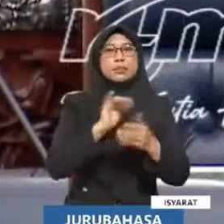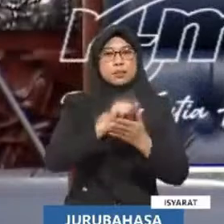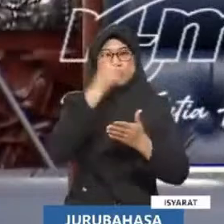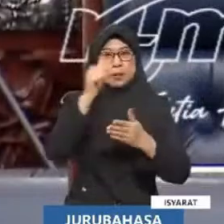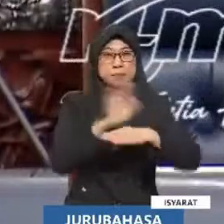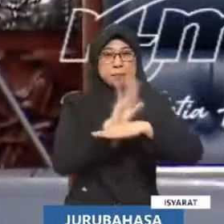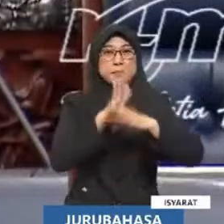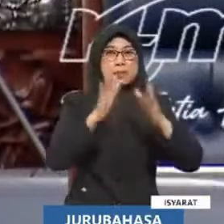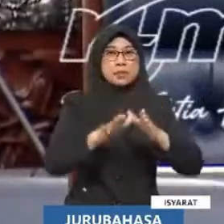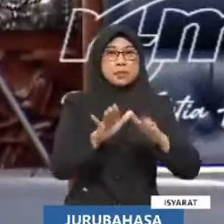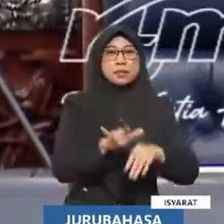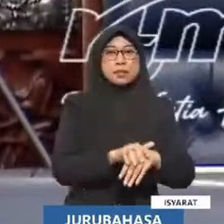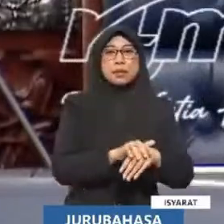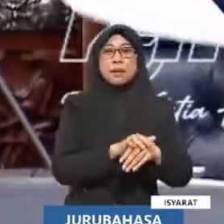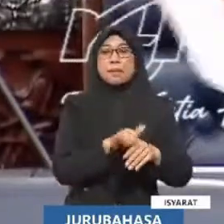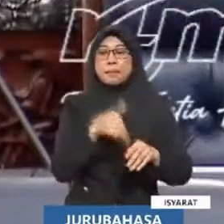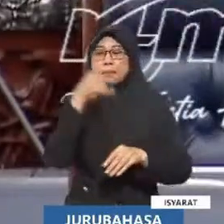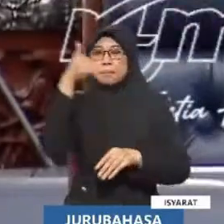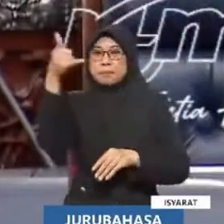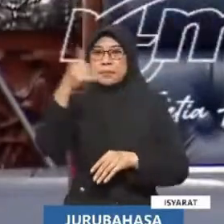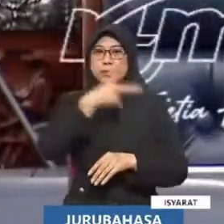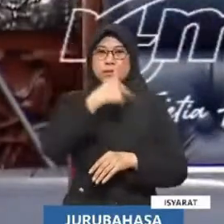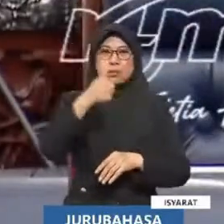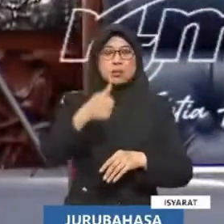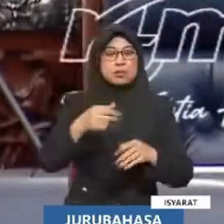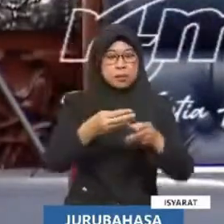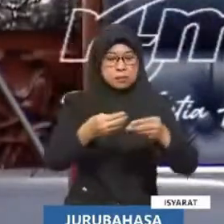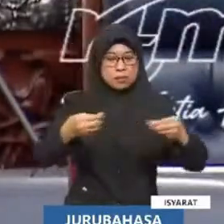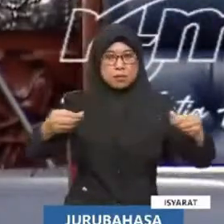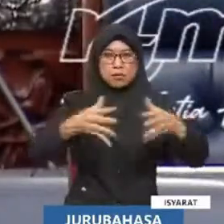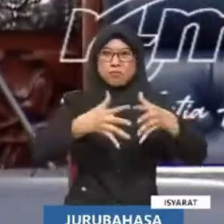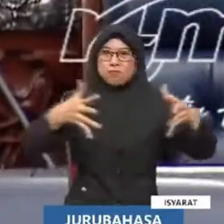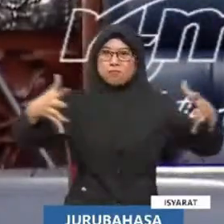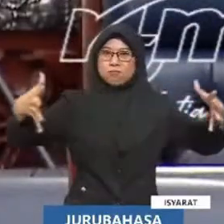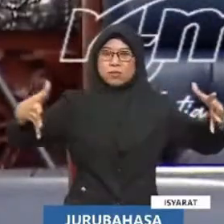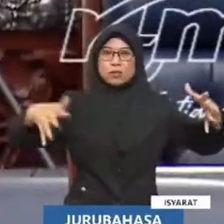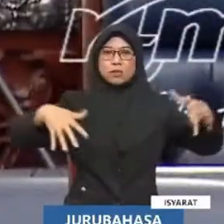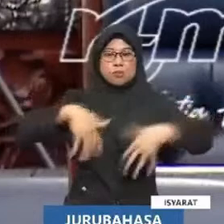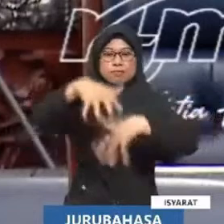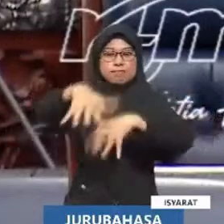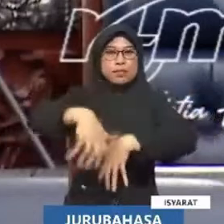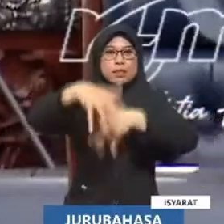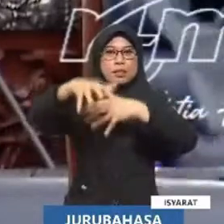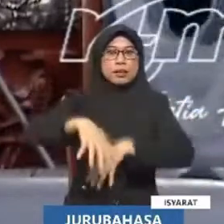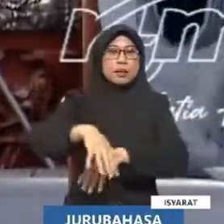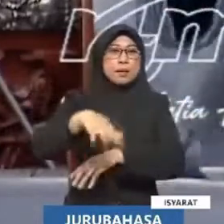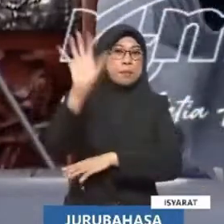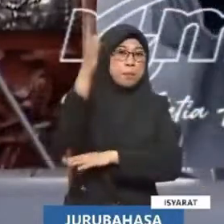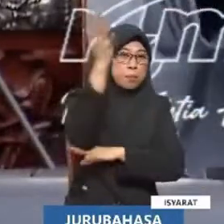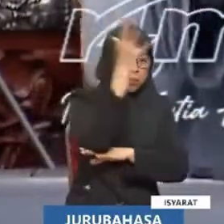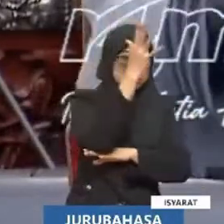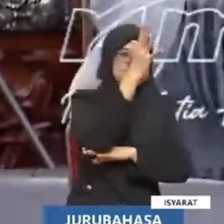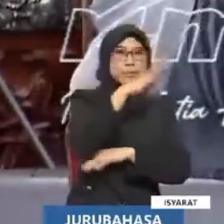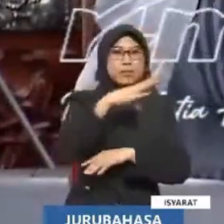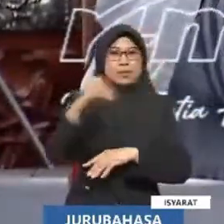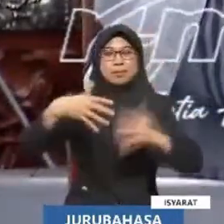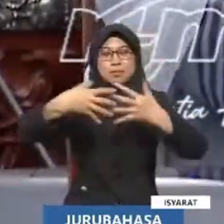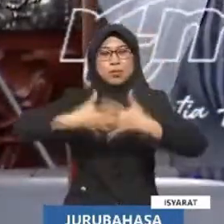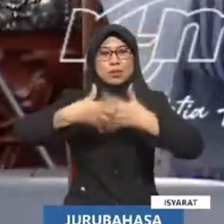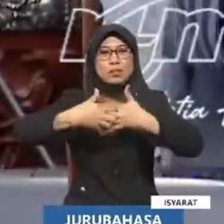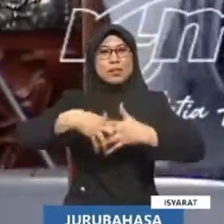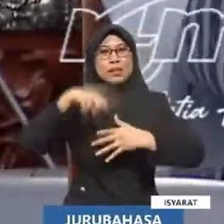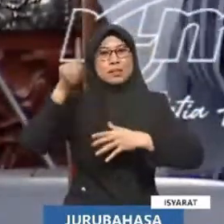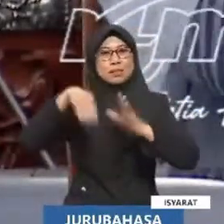pergi ke Indonesia karena kedapatan tanah yang lebih luas lebih besar untuk mereka menanam pupuk Ayuni dan juga membuat film-film